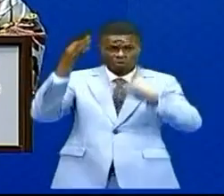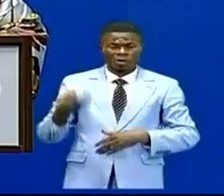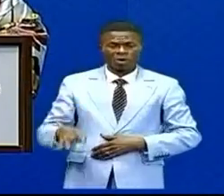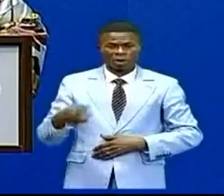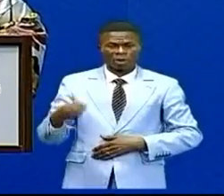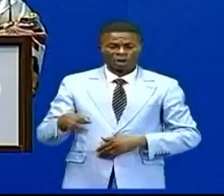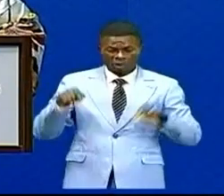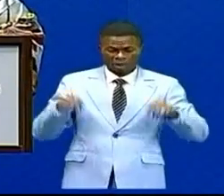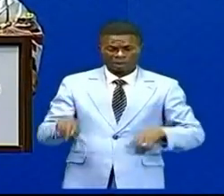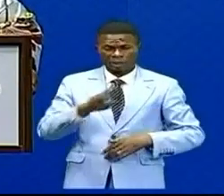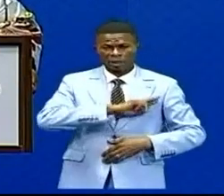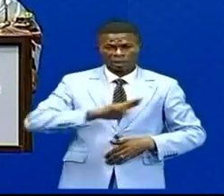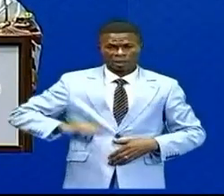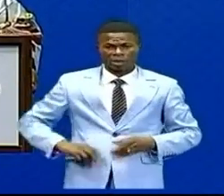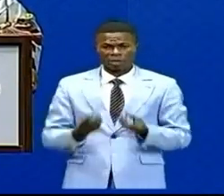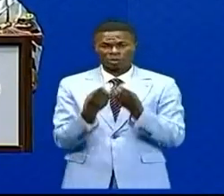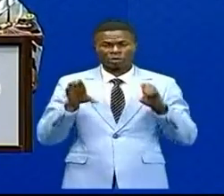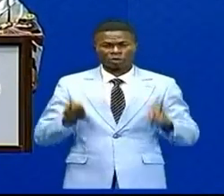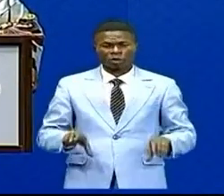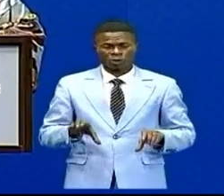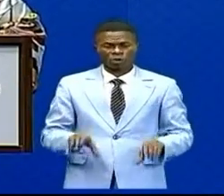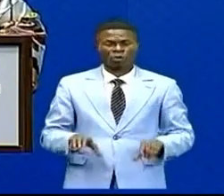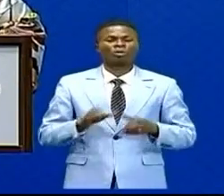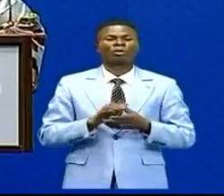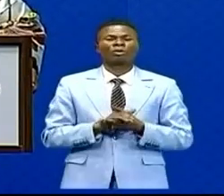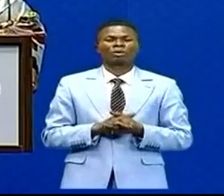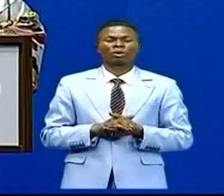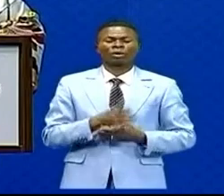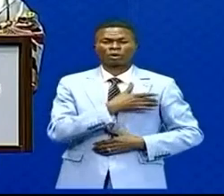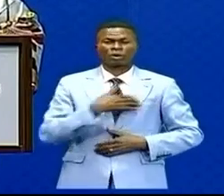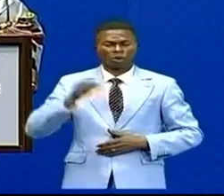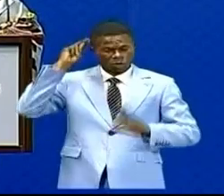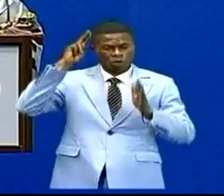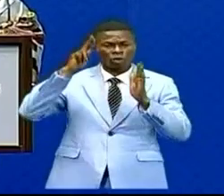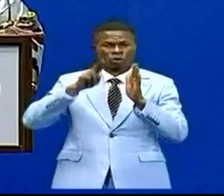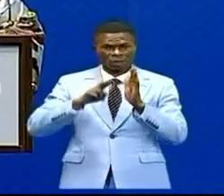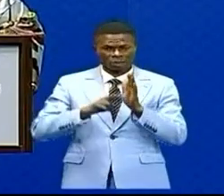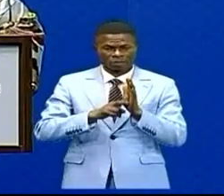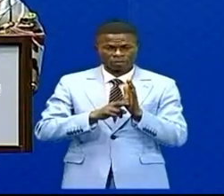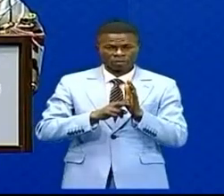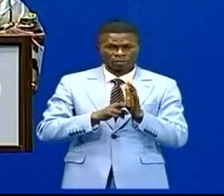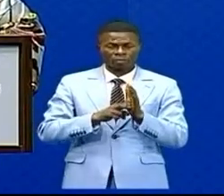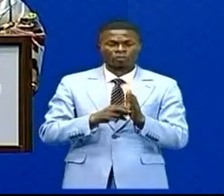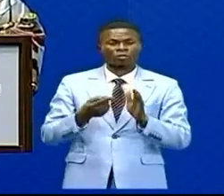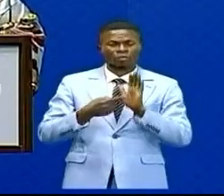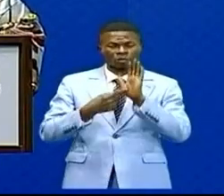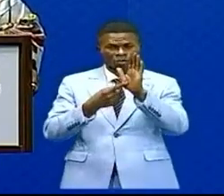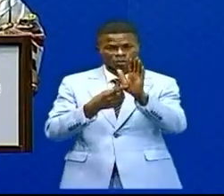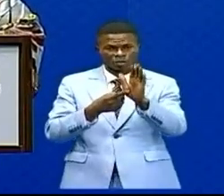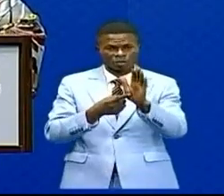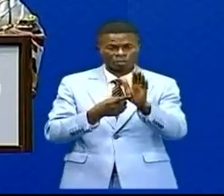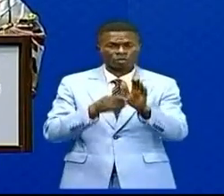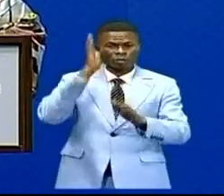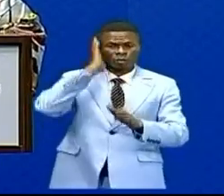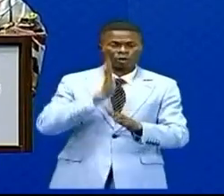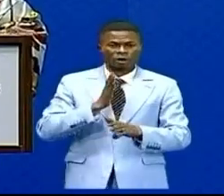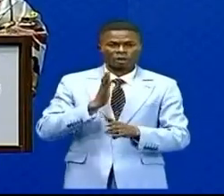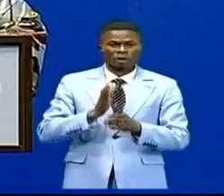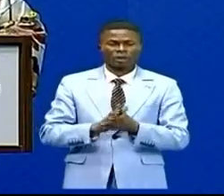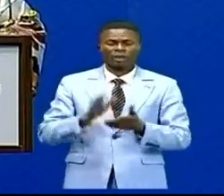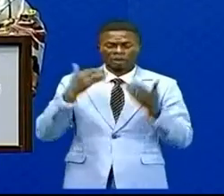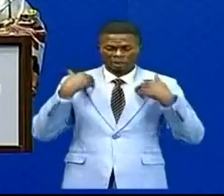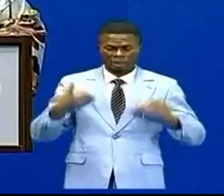en République démocratique du Congo. Au nom du gouvernement, il lui a présenté les vœux de prompt